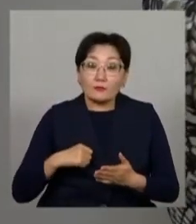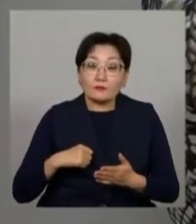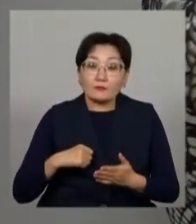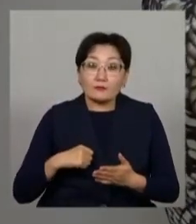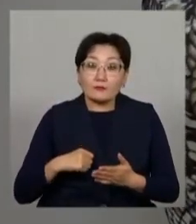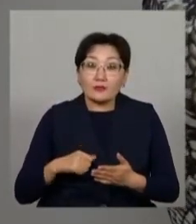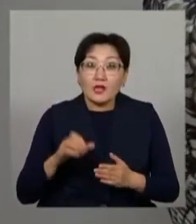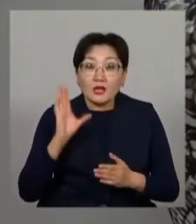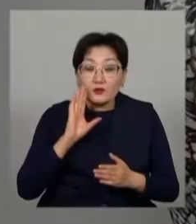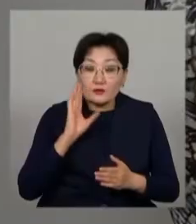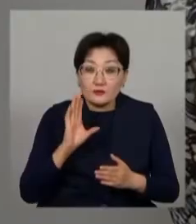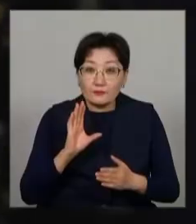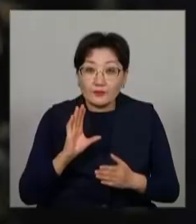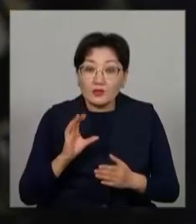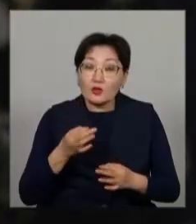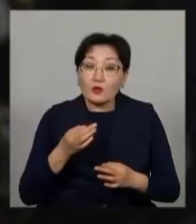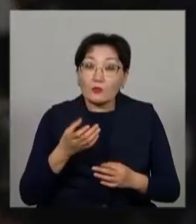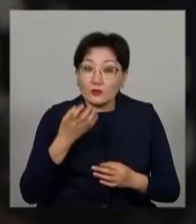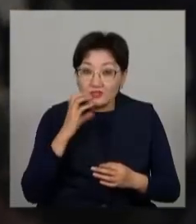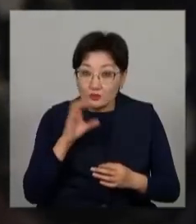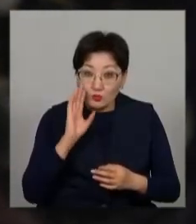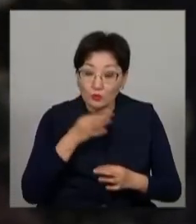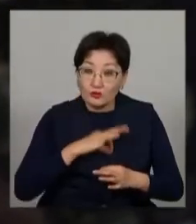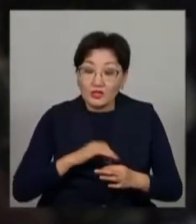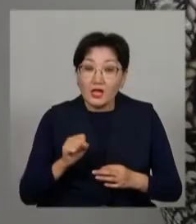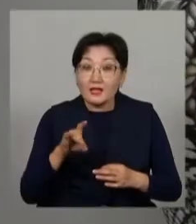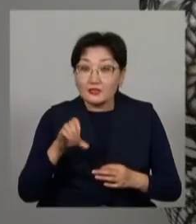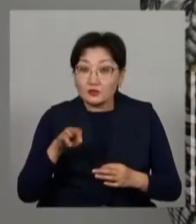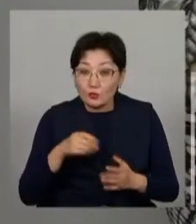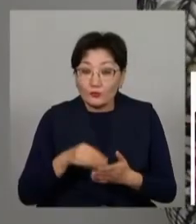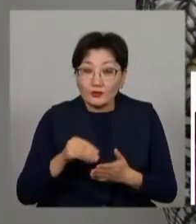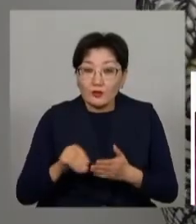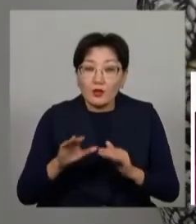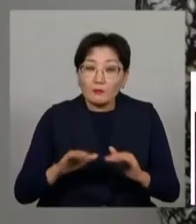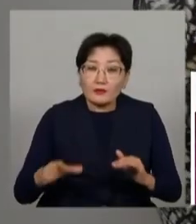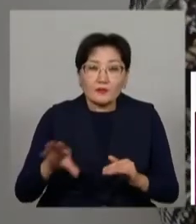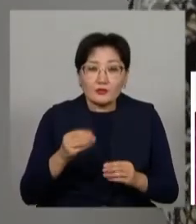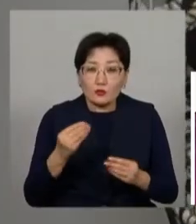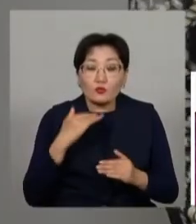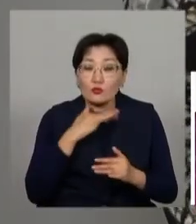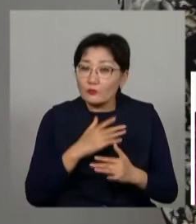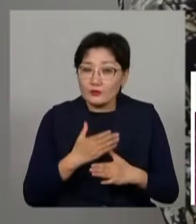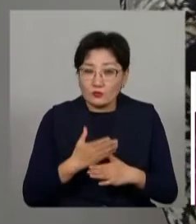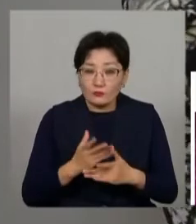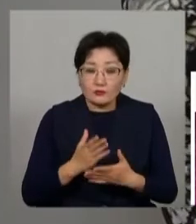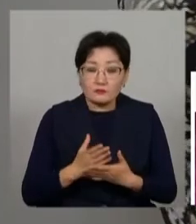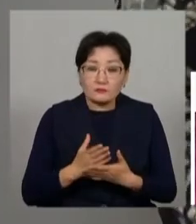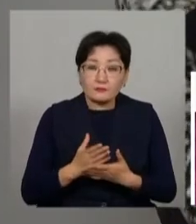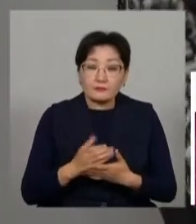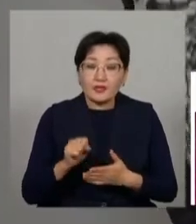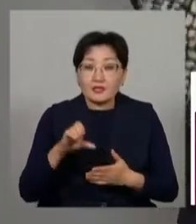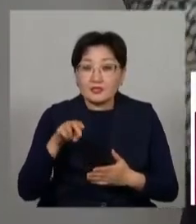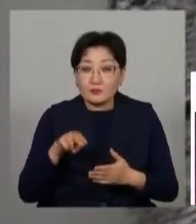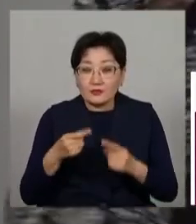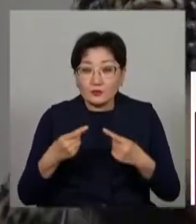ыстық су қолданатын Аристон алдым. Балдарға киім алдым. Бүтінделіп қалды. Көп көмегі дейді. Екіншіден АСП-дан